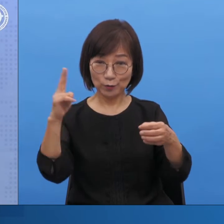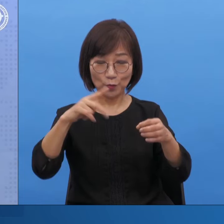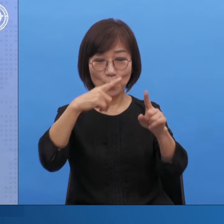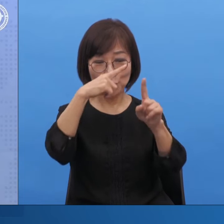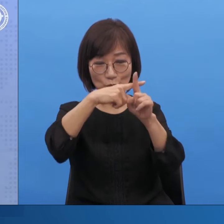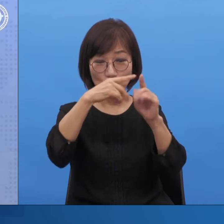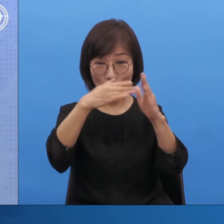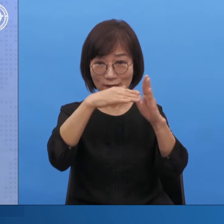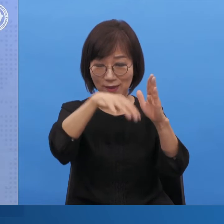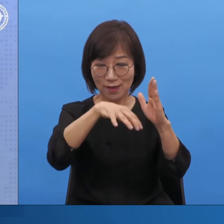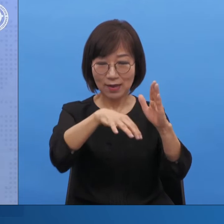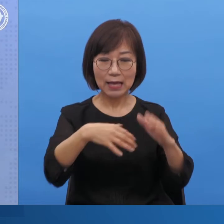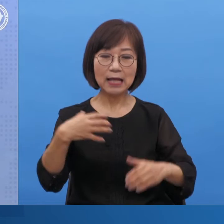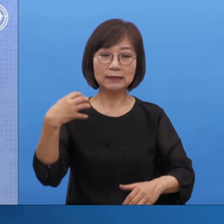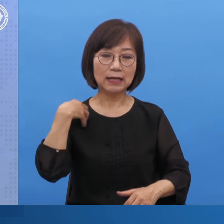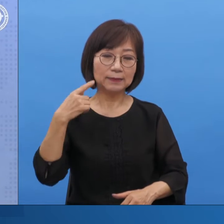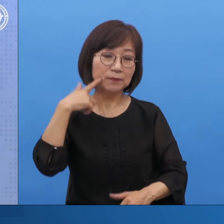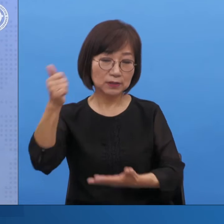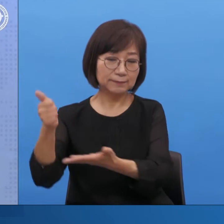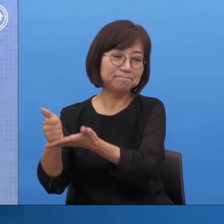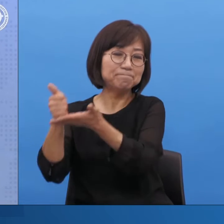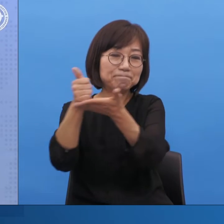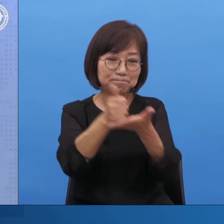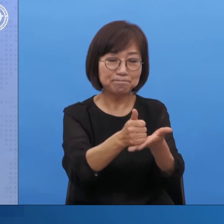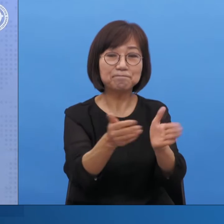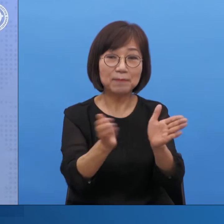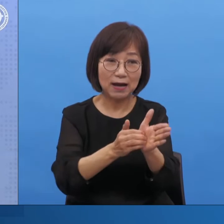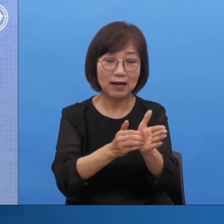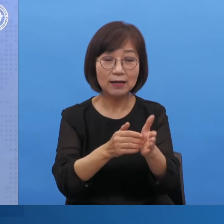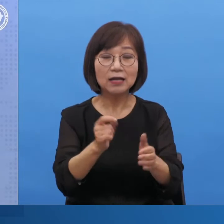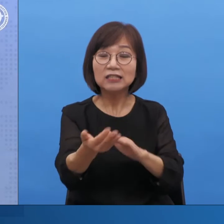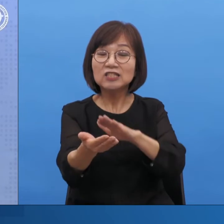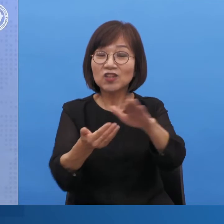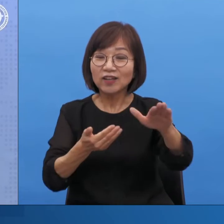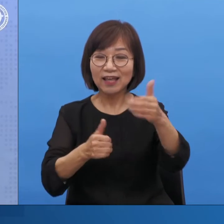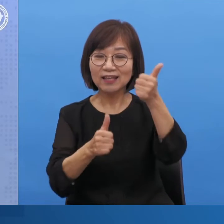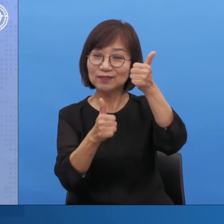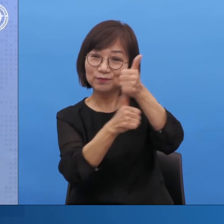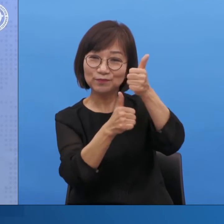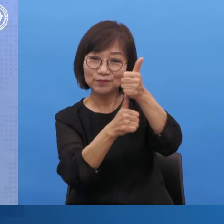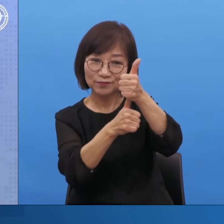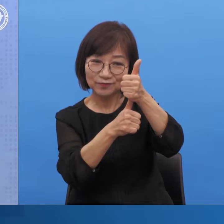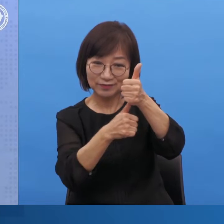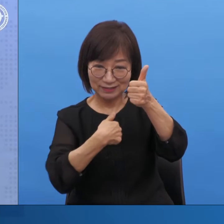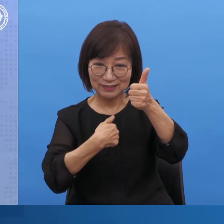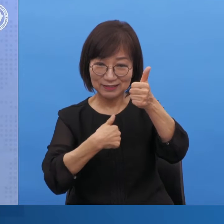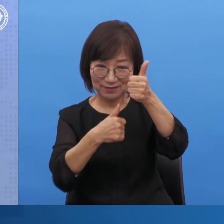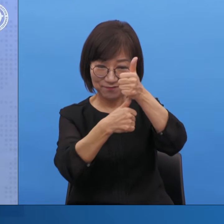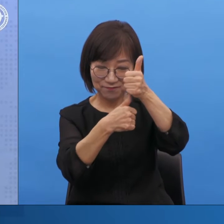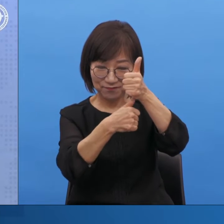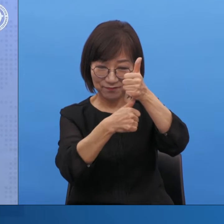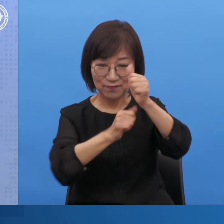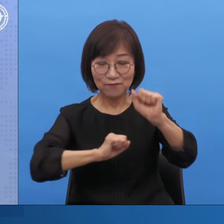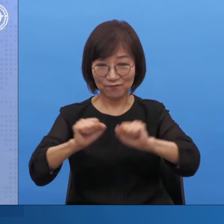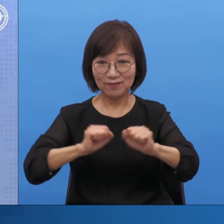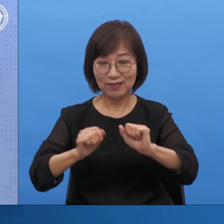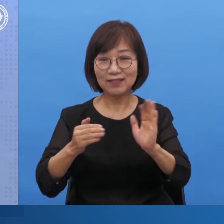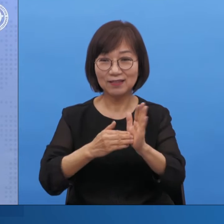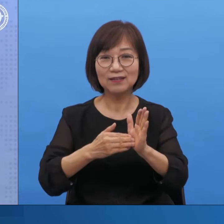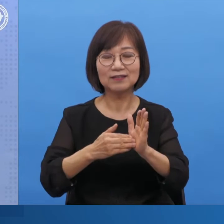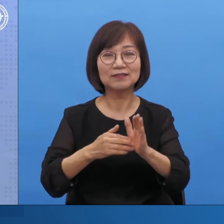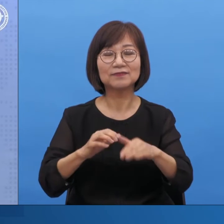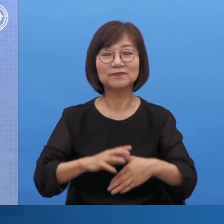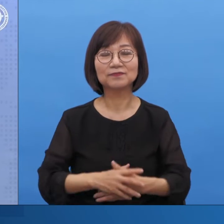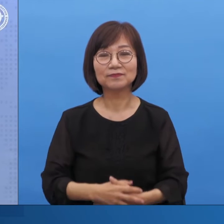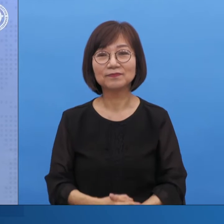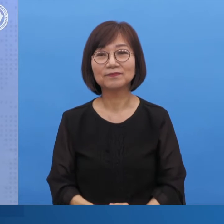came to this church, I came here as a first senior pastor. 그 이전에는 부교육자로 있는 겁니다. Before all the other churches that I served, I was always serving